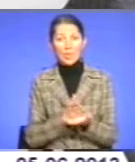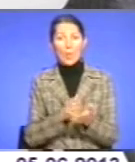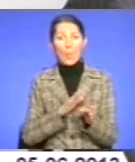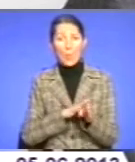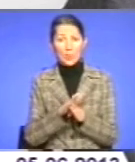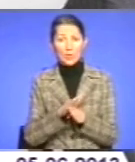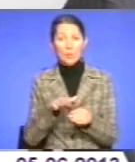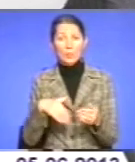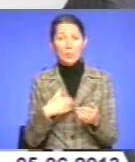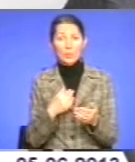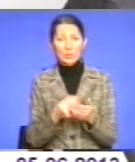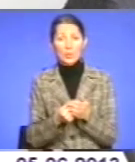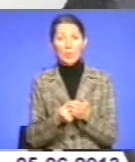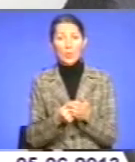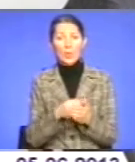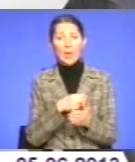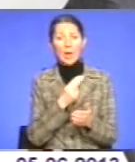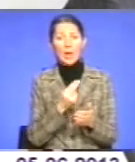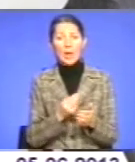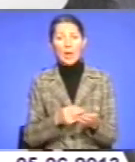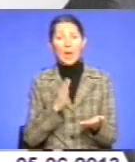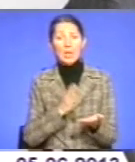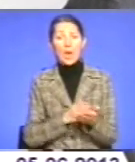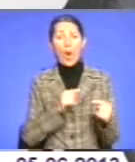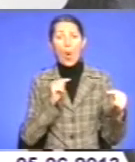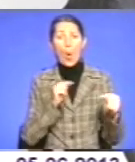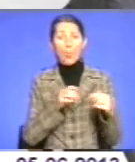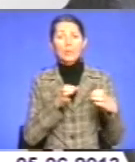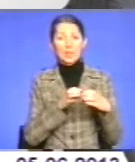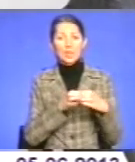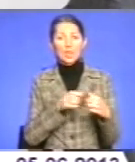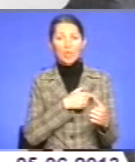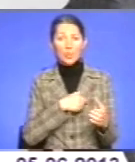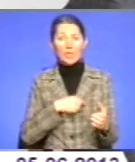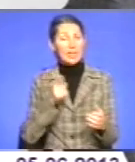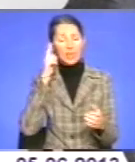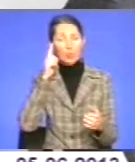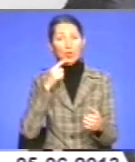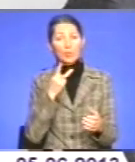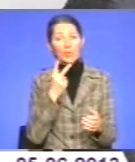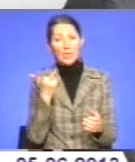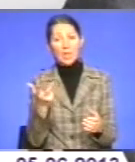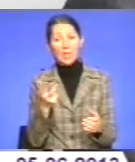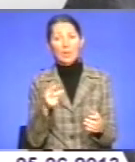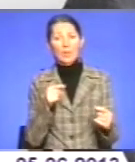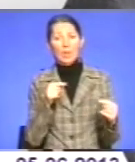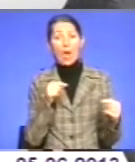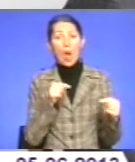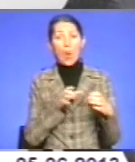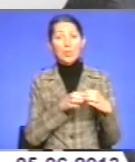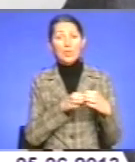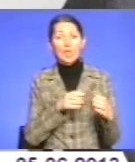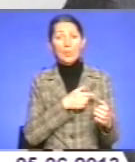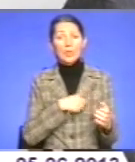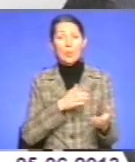по своєму забарвленню, якщо так можна сказати, це є опозиційні депутати. Я не думаю, щоб 2/3 опозиційних депутатів мали би